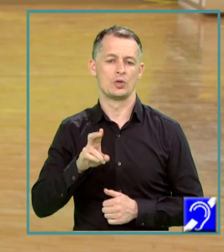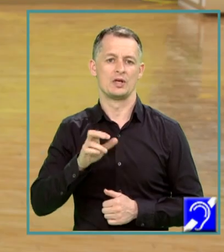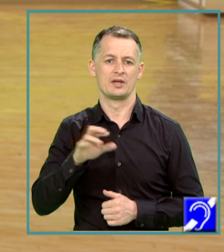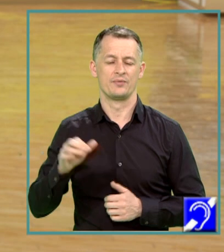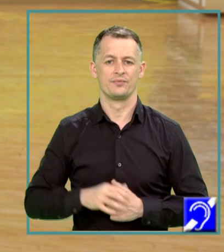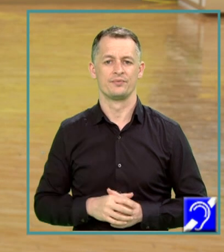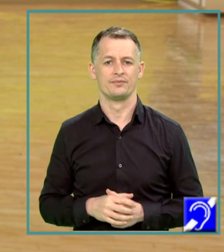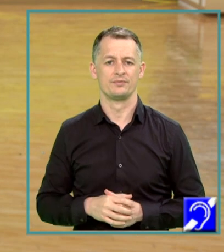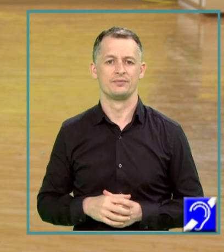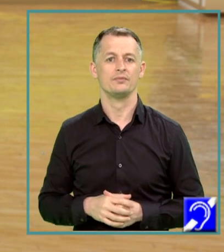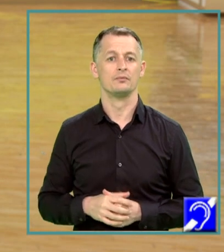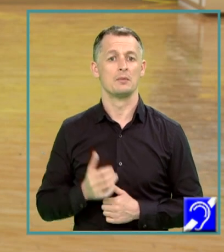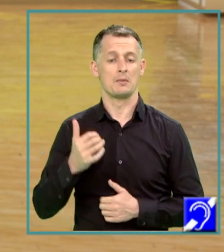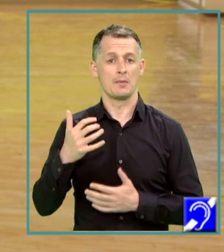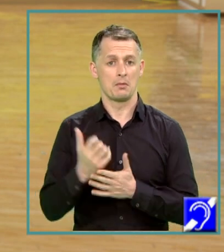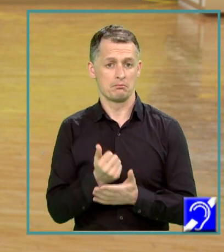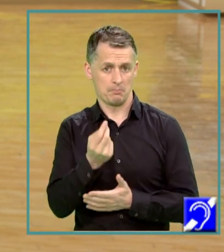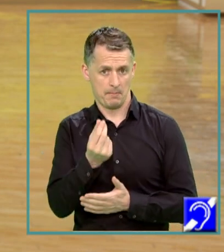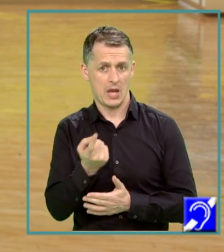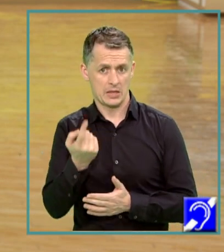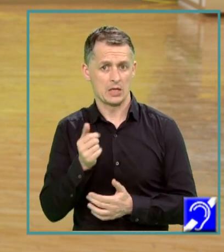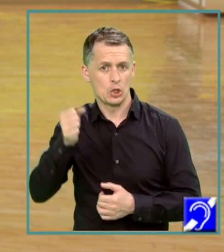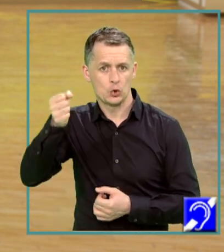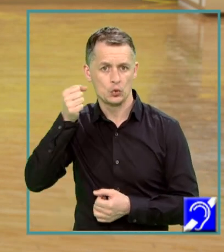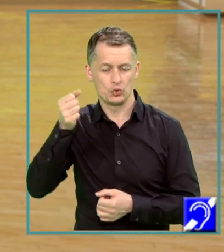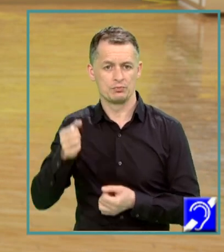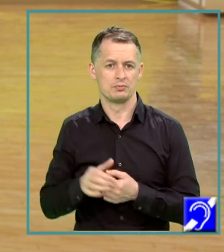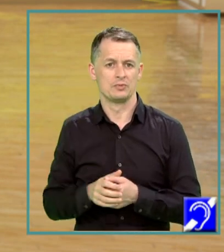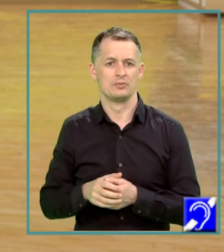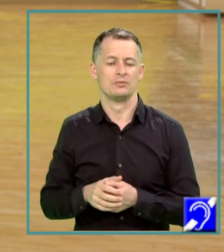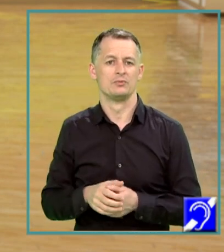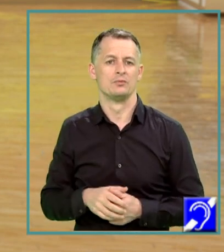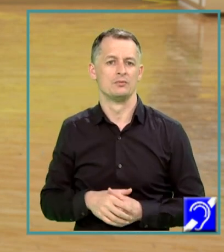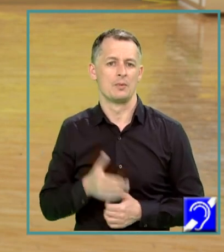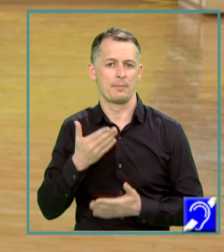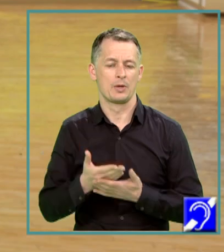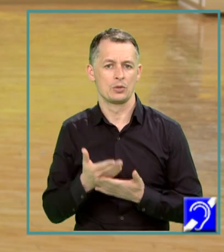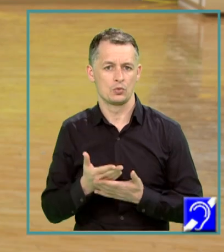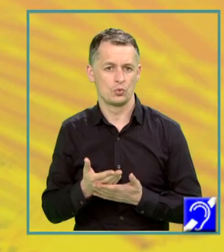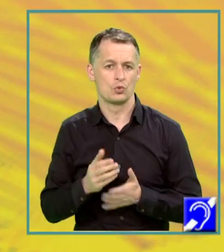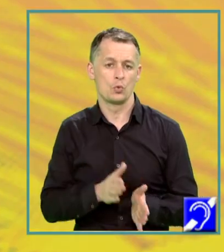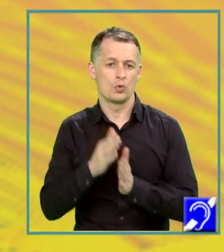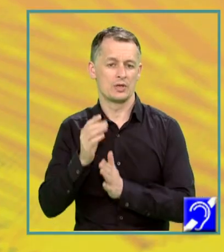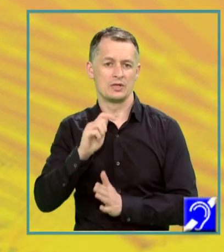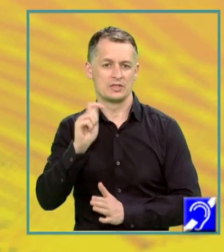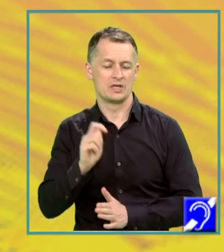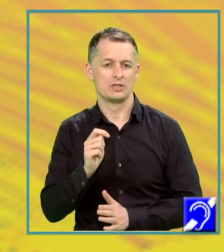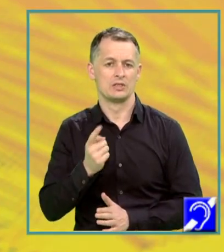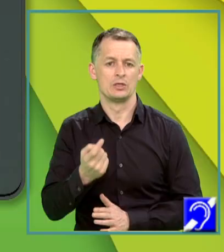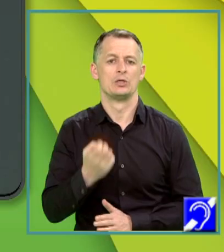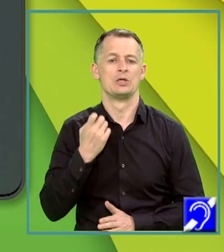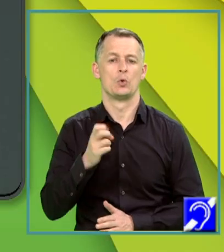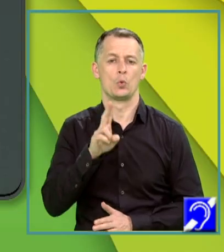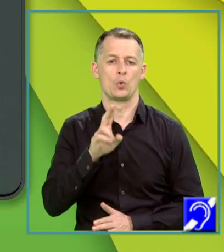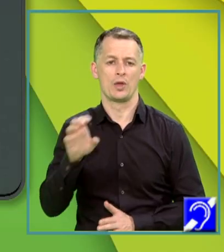încasările din turism că ponderea lor în produsul intern brut în unele state din Uniunea Europeană